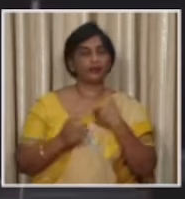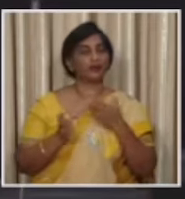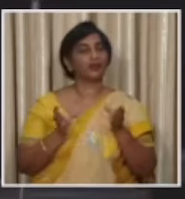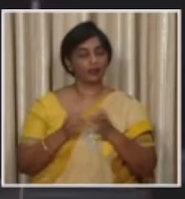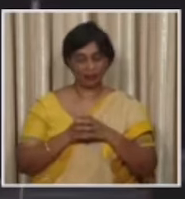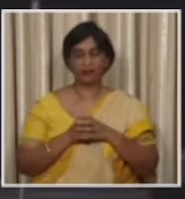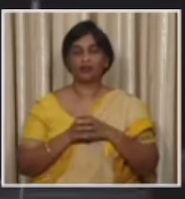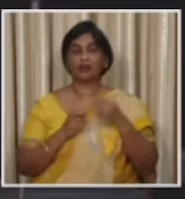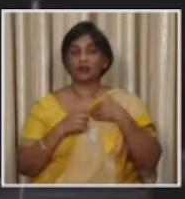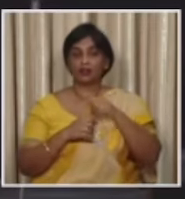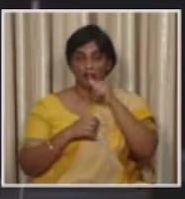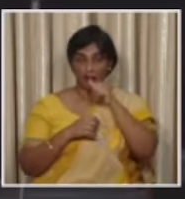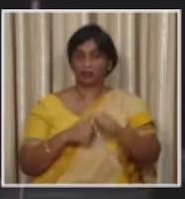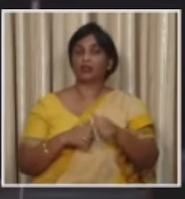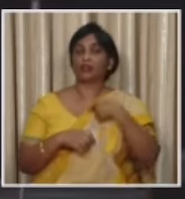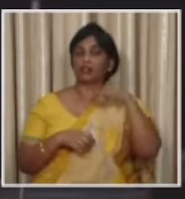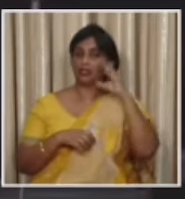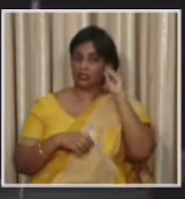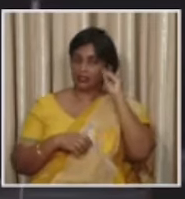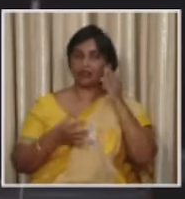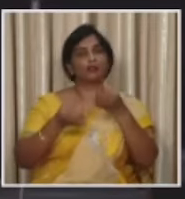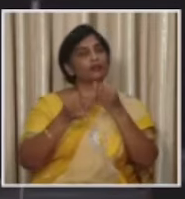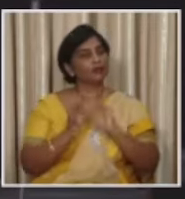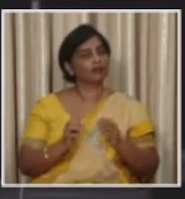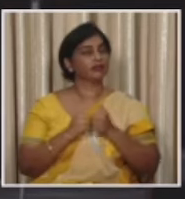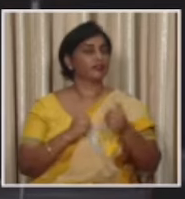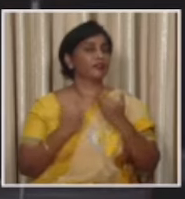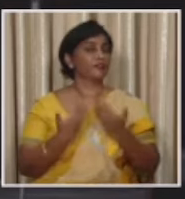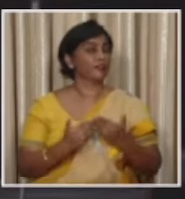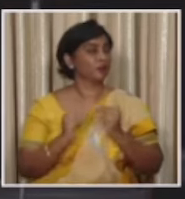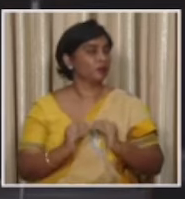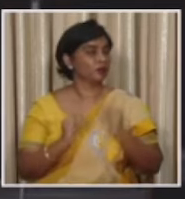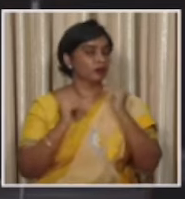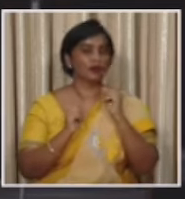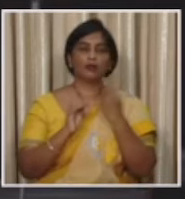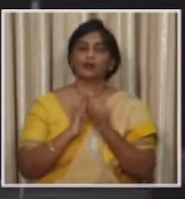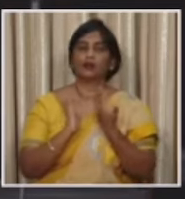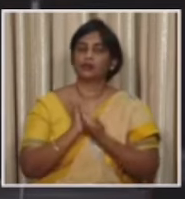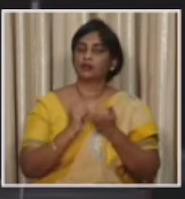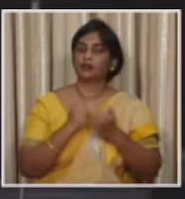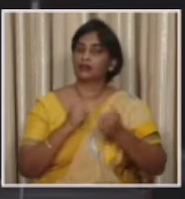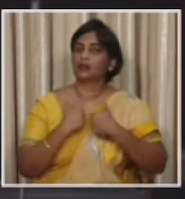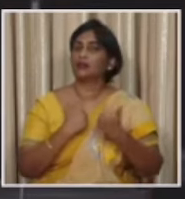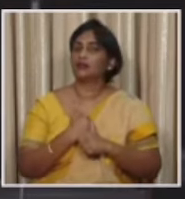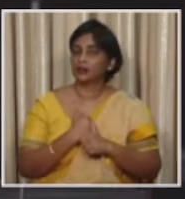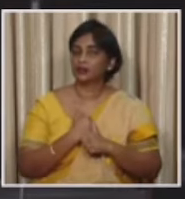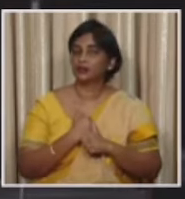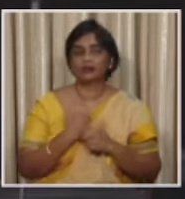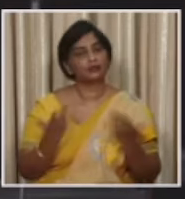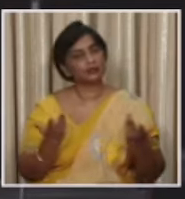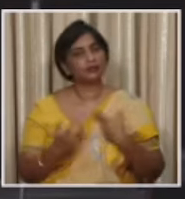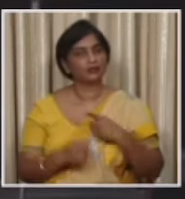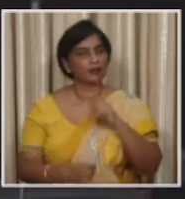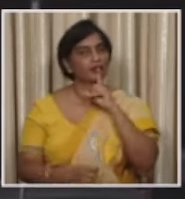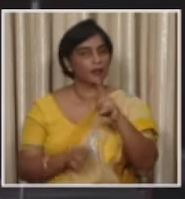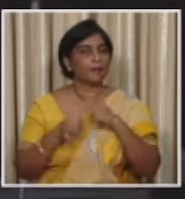කණ්ඩායම යථාර්ථය තේරුම් අරගෙන නිවැරදි වෙලා වර්තමානයේට ගැලපෙන ආර්ථික ප්‍රතිපත්තියක් අනාගතයේ වෙනුවෙන් රටේ හදලා තියෙනවා. මම ඔබතුමාගෙන්